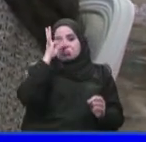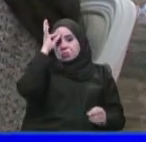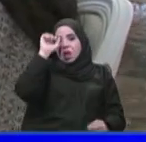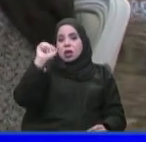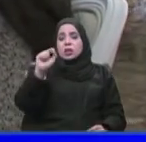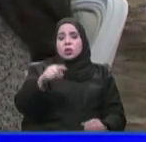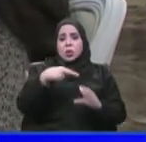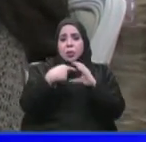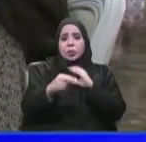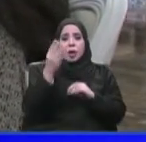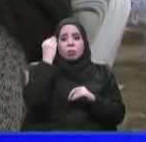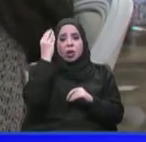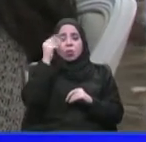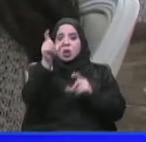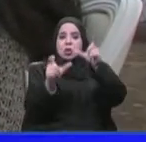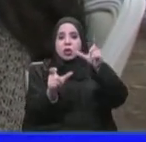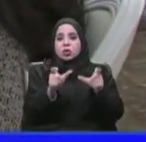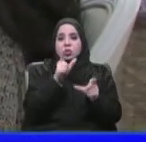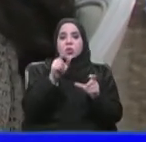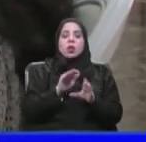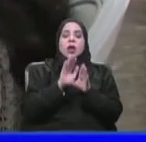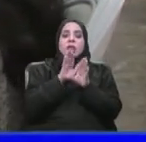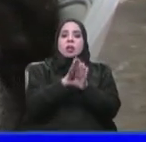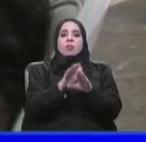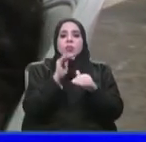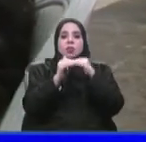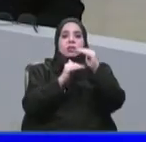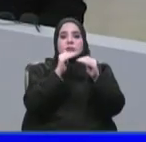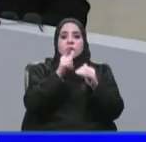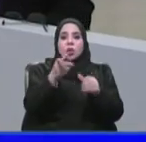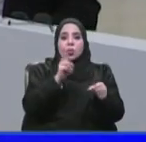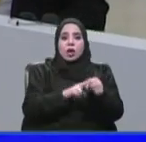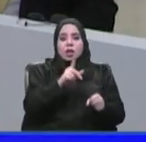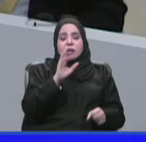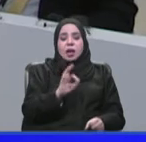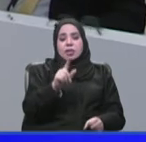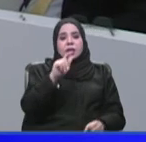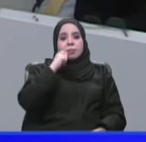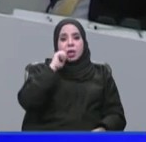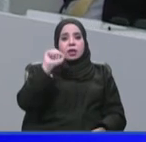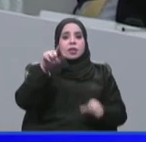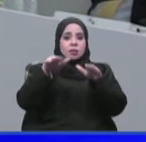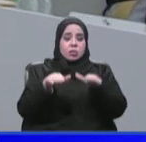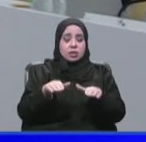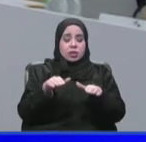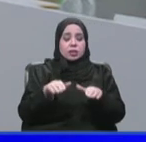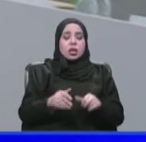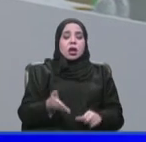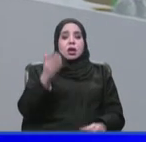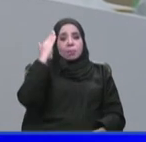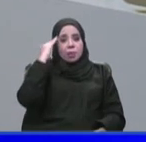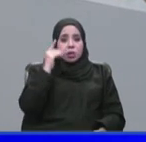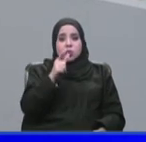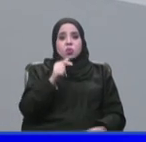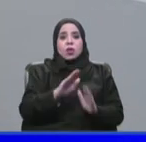توصيل المعلومة للجمهور بما يخدم مسارات التقدم والتنمية. بدوره أكدت الأمين العام للمجلس أن إصدار هذا الدليل يأتي